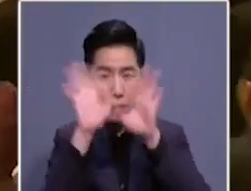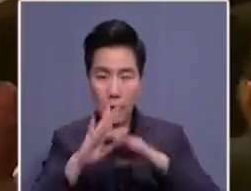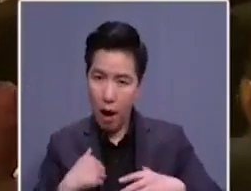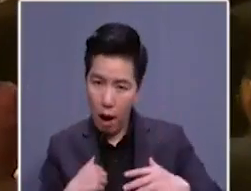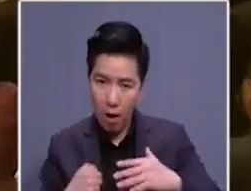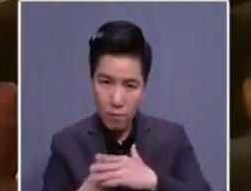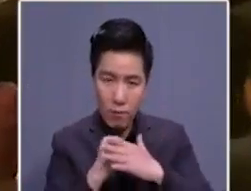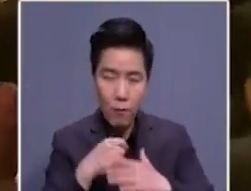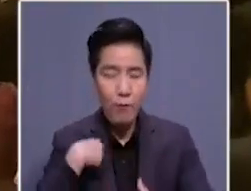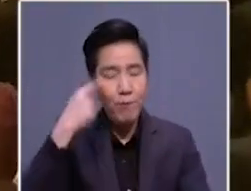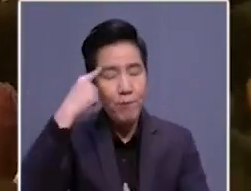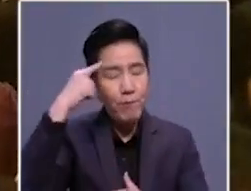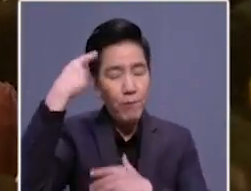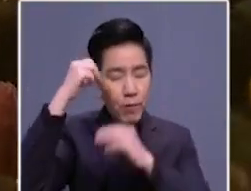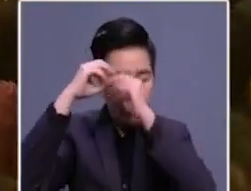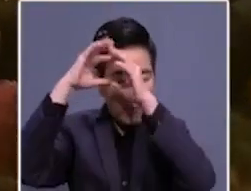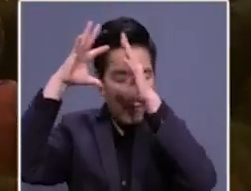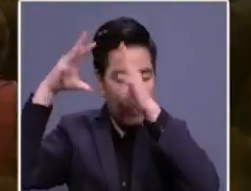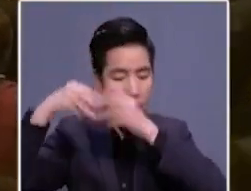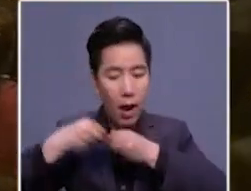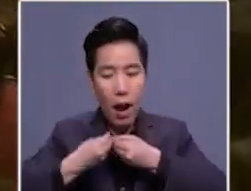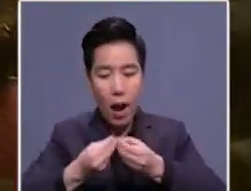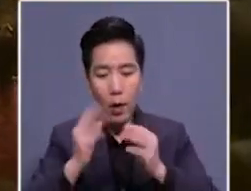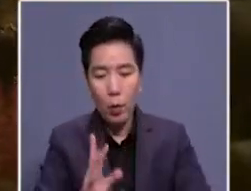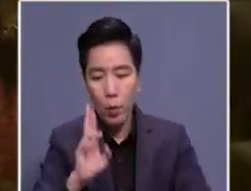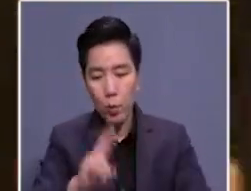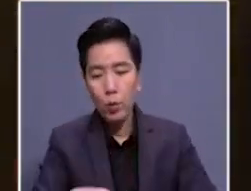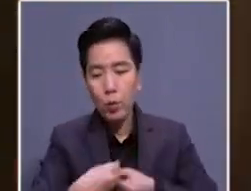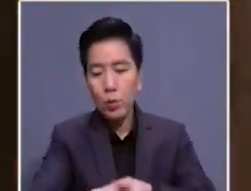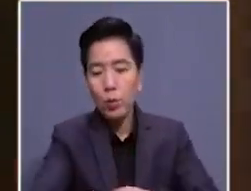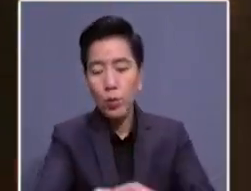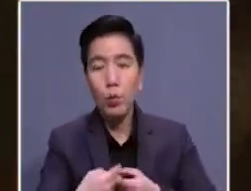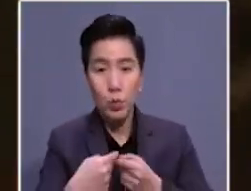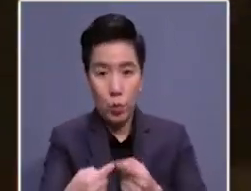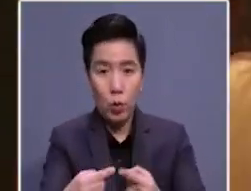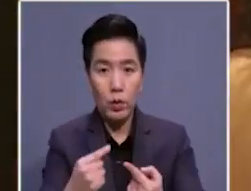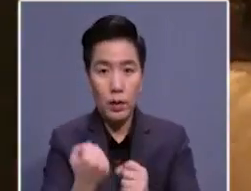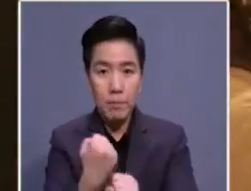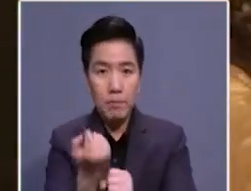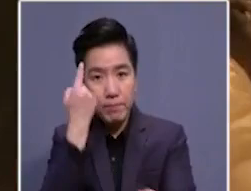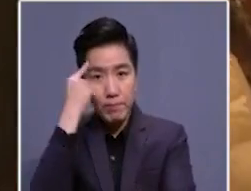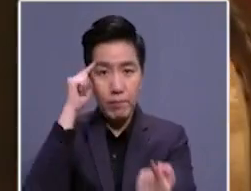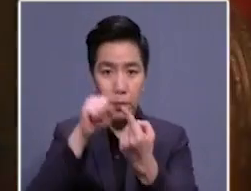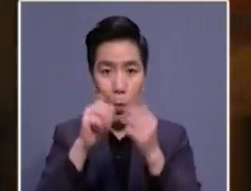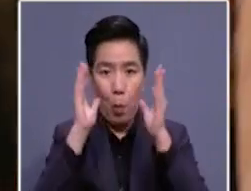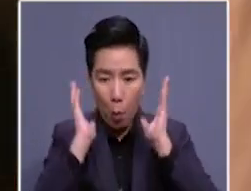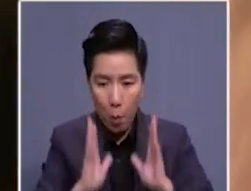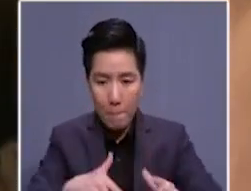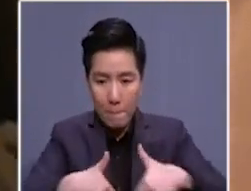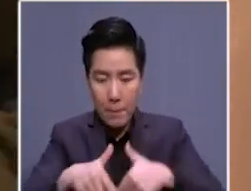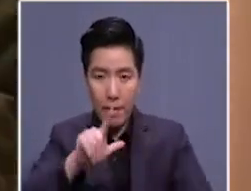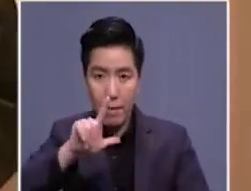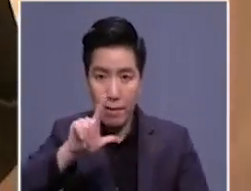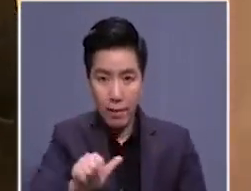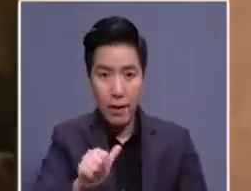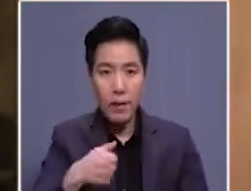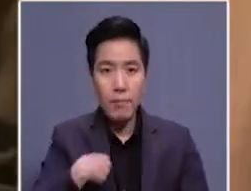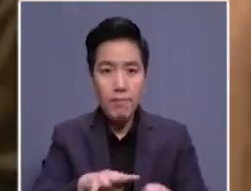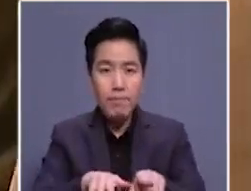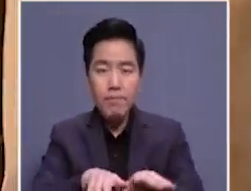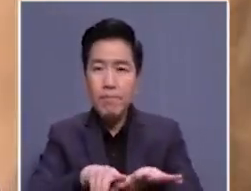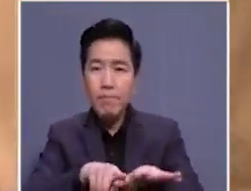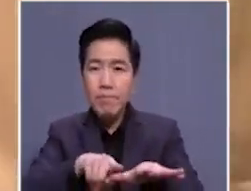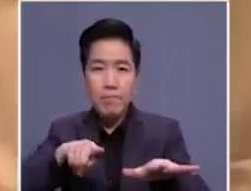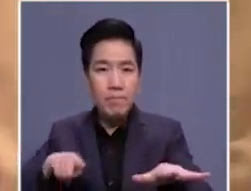าที่จะฝันเพื่อส่งต่อไปยังคนรุ่นหลังร่วมมือร่วมใจเพื่อให้บรรลุเป้าหมายมีประชาชนเป็นศูนย์กลางไม่ทิ้งใครไว้